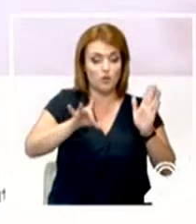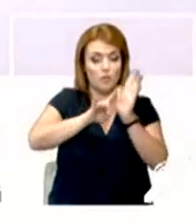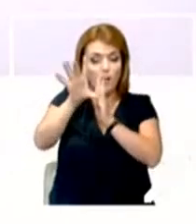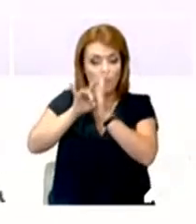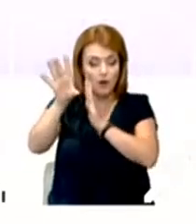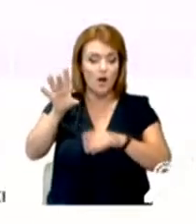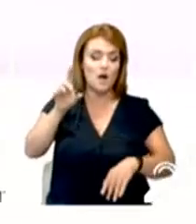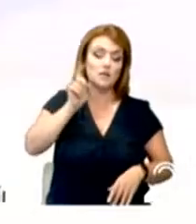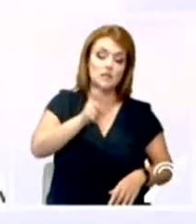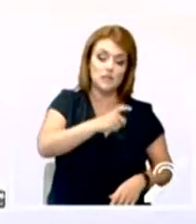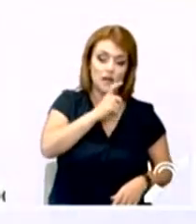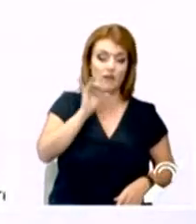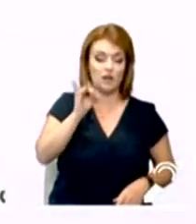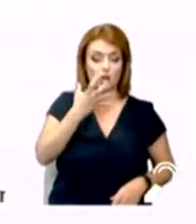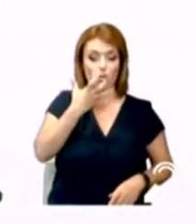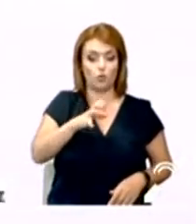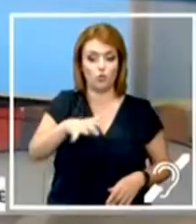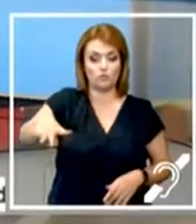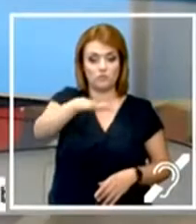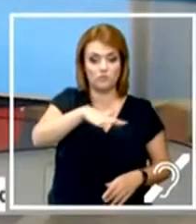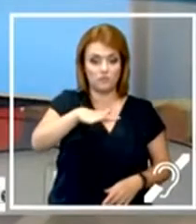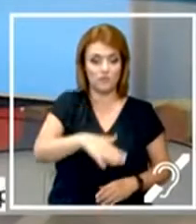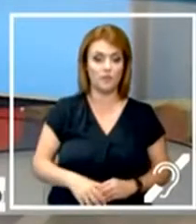dinspre Belgorod, regiunea Federației Ruse.